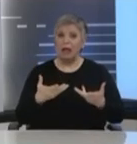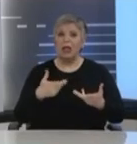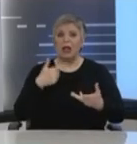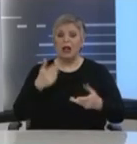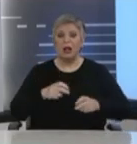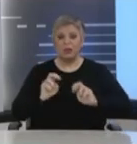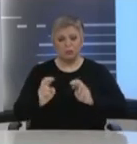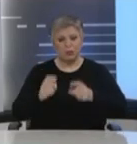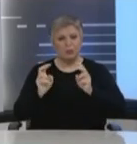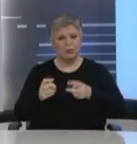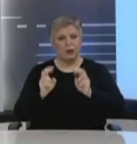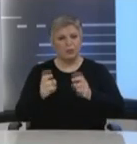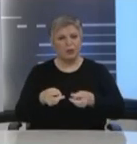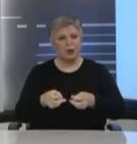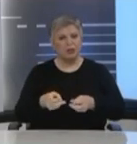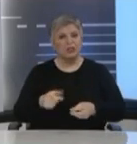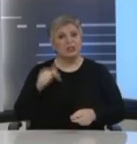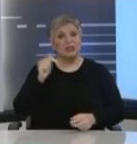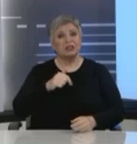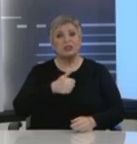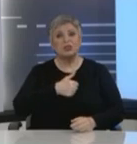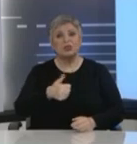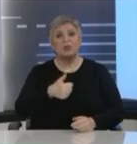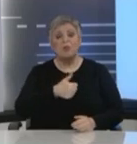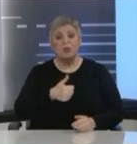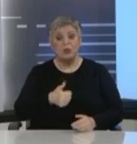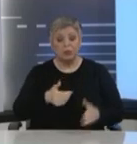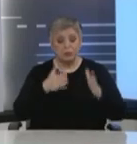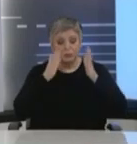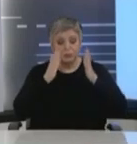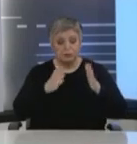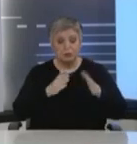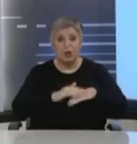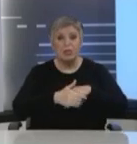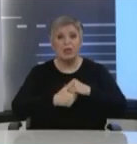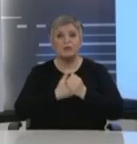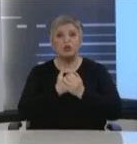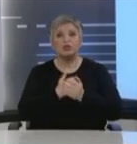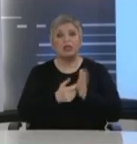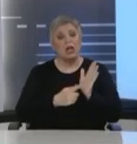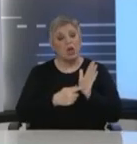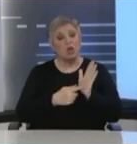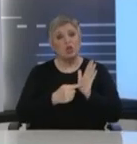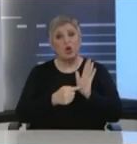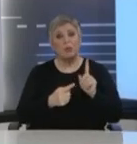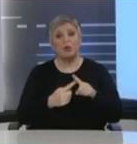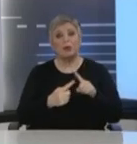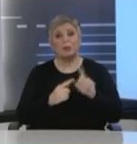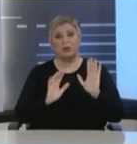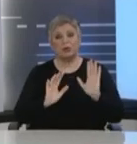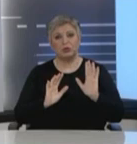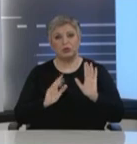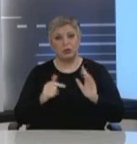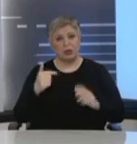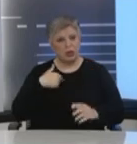τόσο σοβαρή ιστορία και εσείς ασχολείστε μόνο με τους τύπους. Όχι, απαντάμε. Εμείς ποτέ